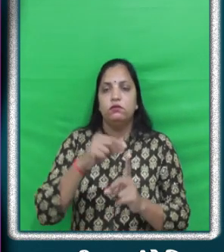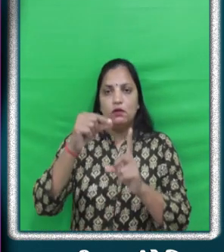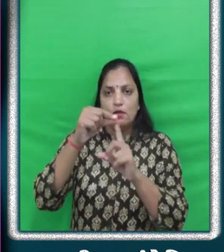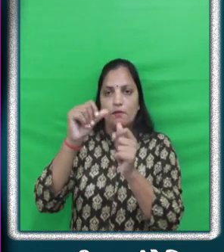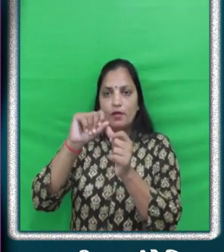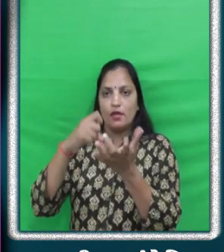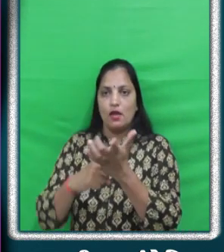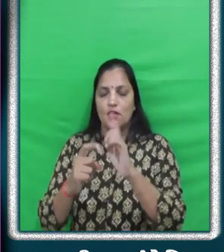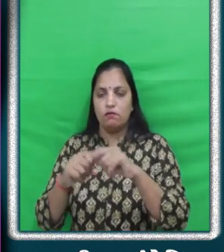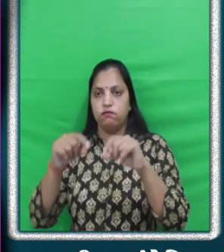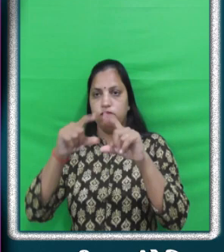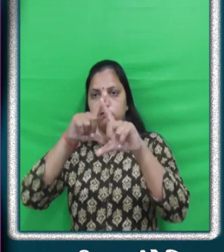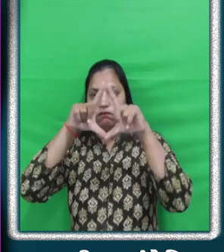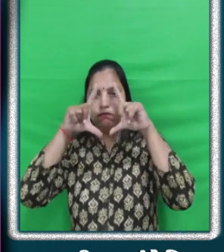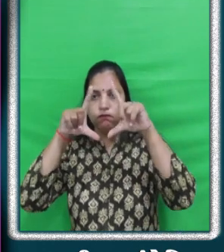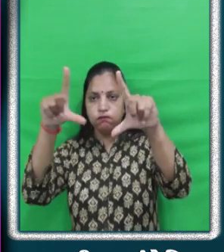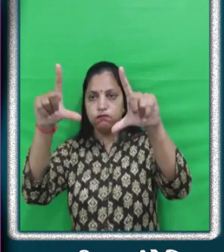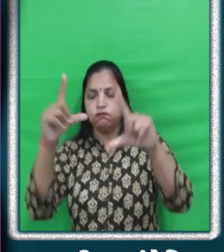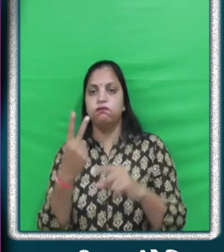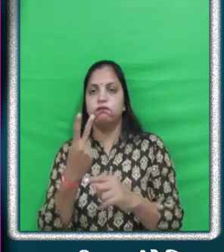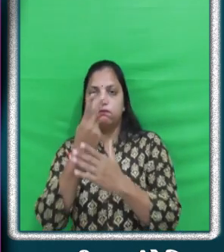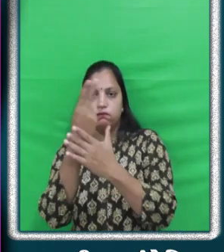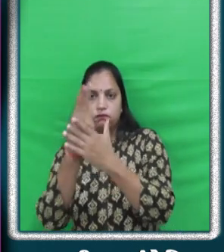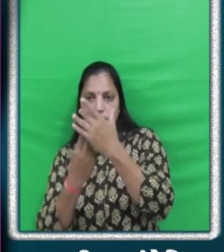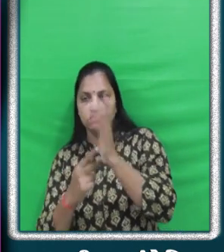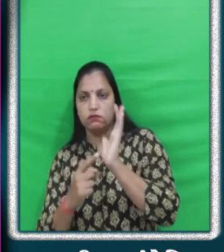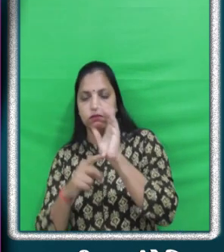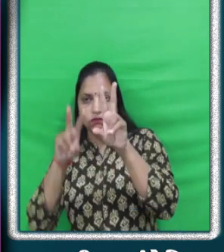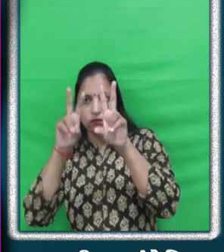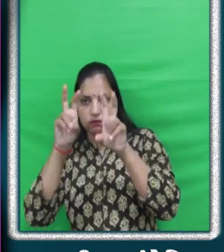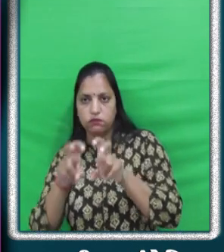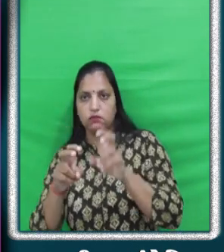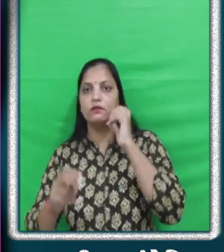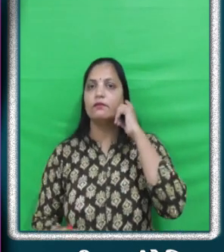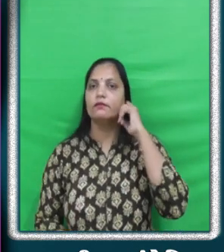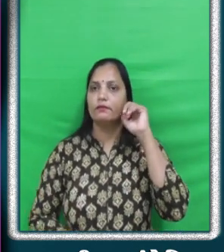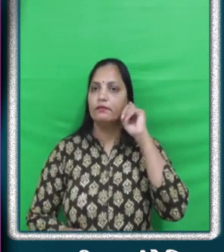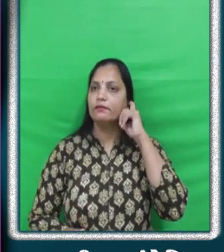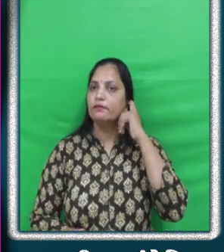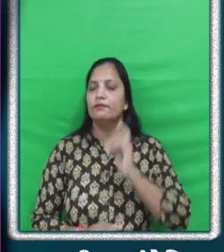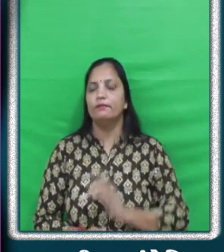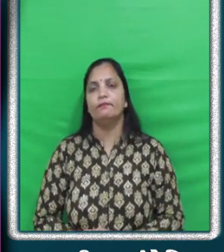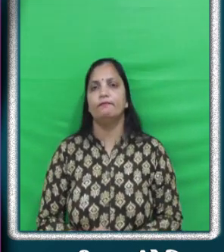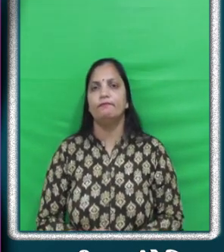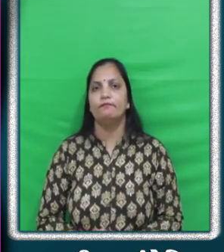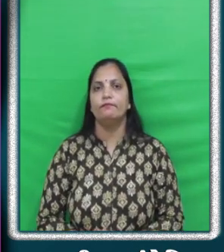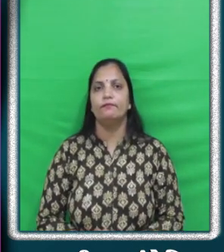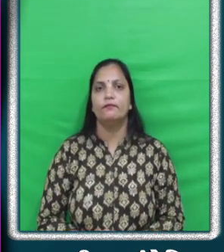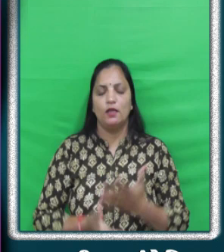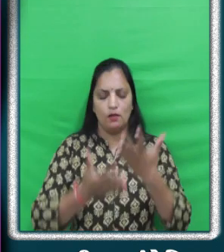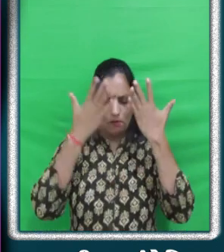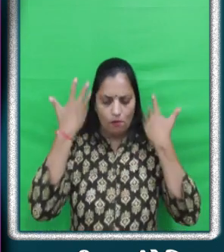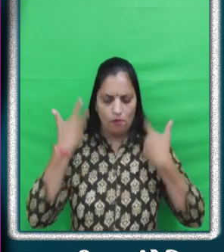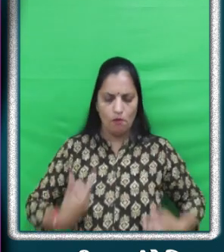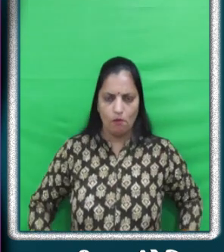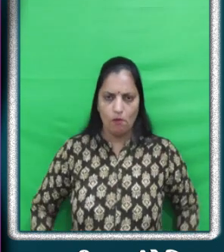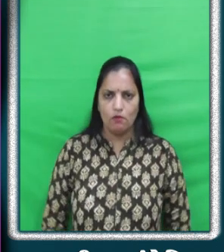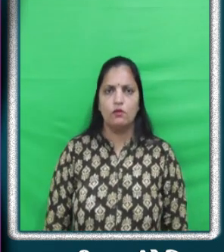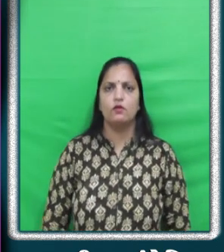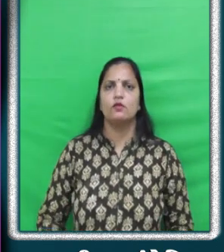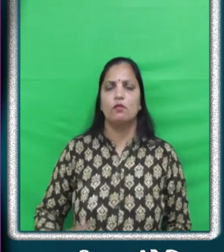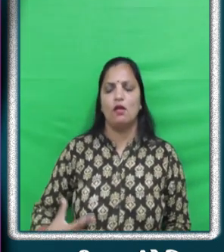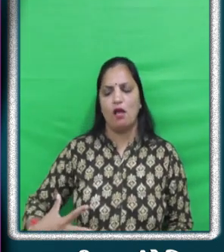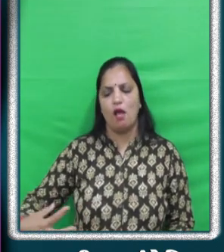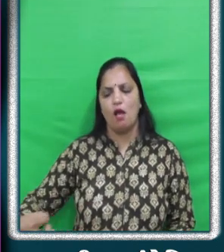ભાગો આપ્યા છે જે તમારે અહીંયા આકૃતિમાં જોવાના છે, નોટિસ કરવાના છે, આપણે જોઈ લઈએ એક વખત દરેકના ભાગ, કે મનુષ્યની અંદર